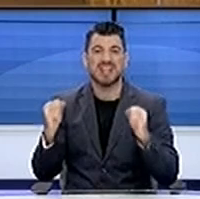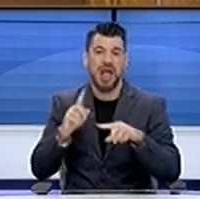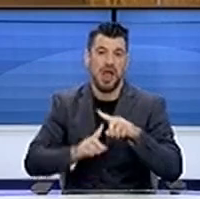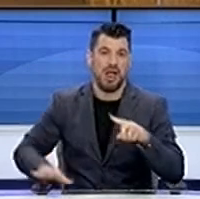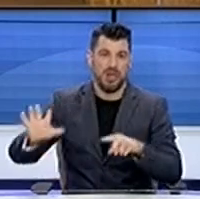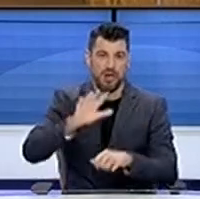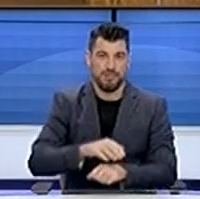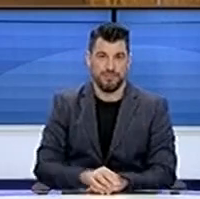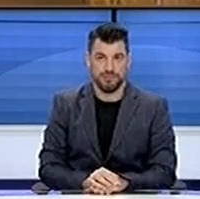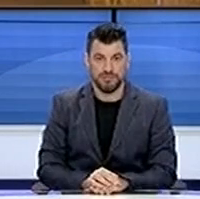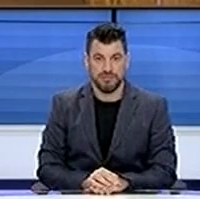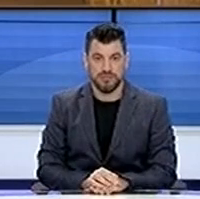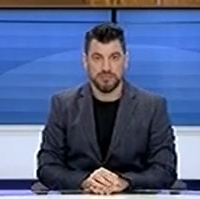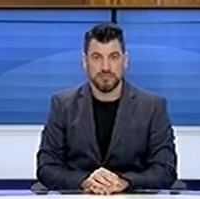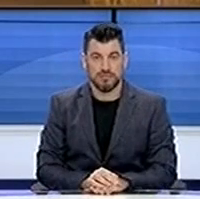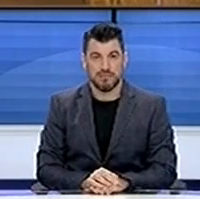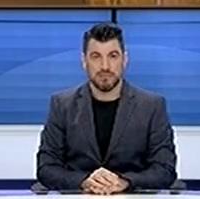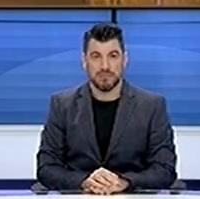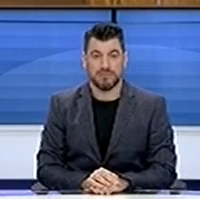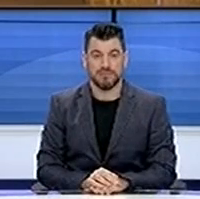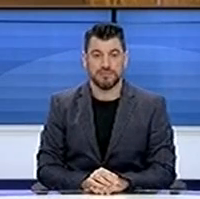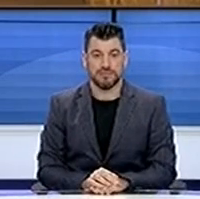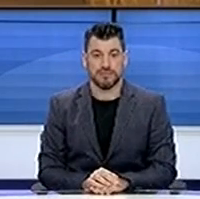Ξέρετε, εγώ βρέθηκα την ώρα της μάχης,